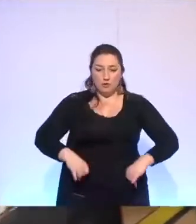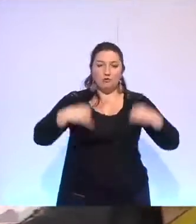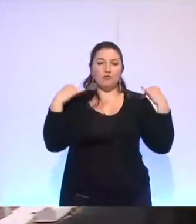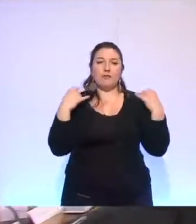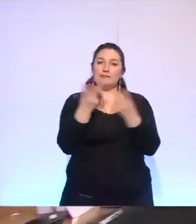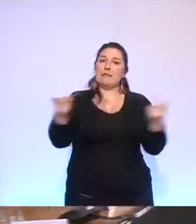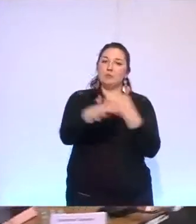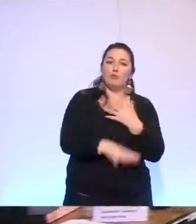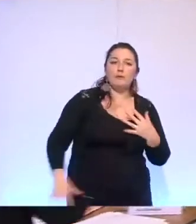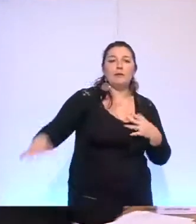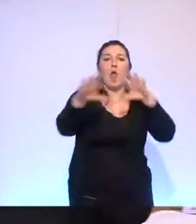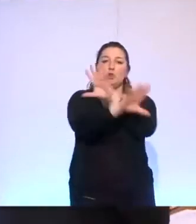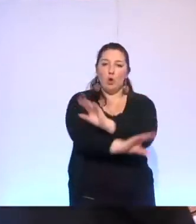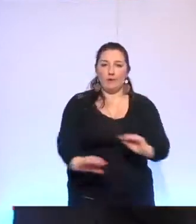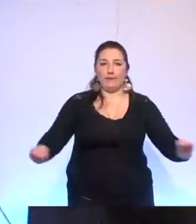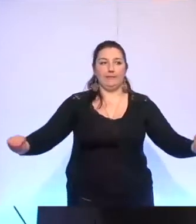publique.